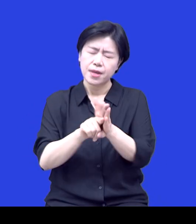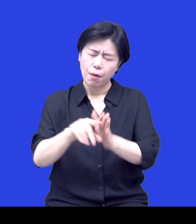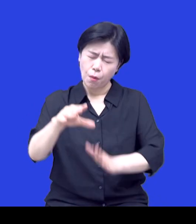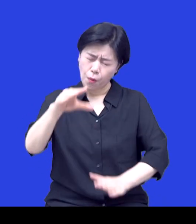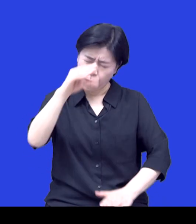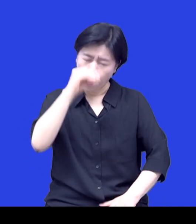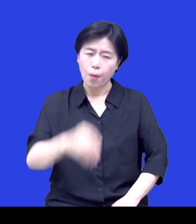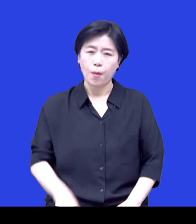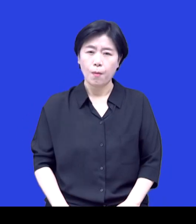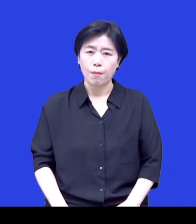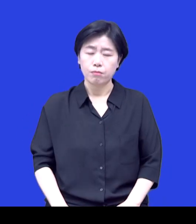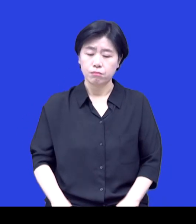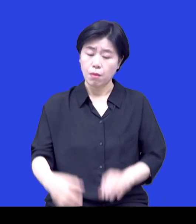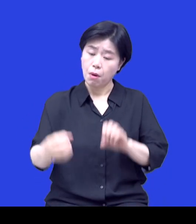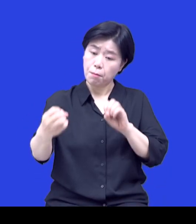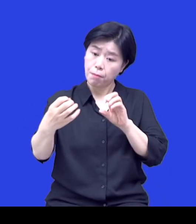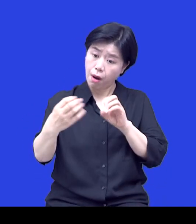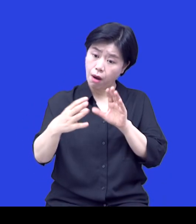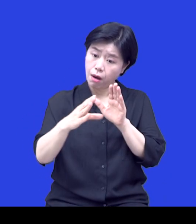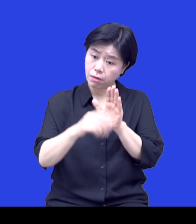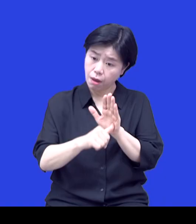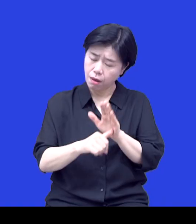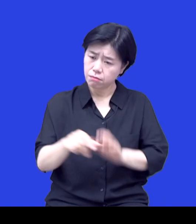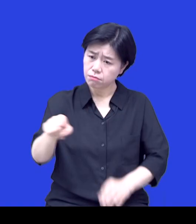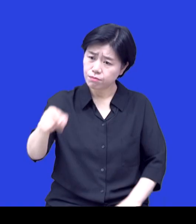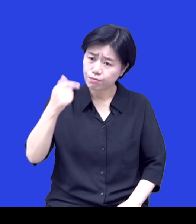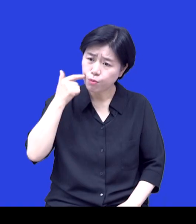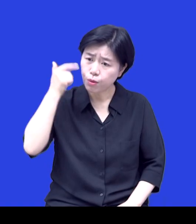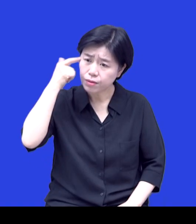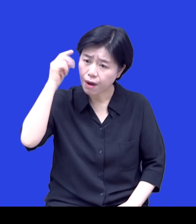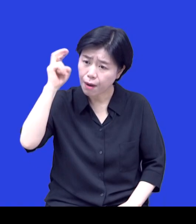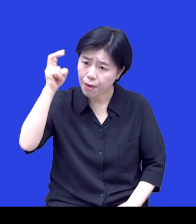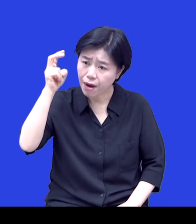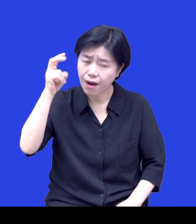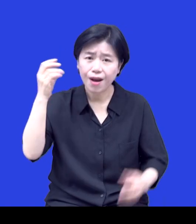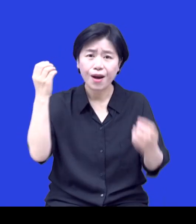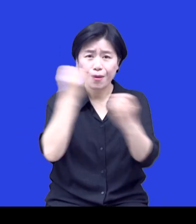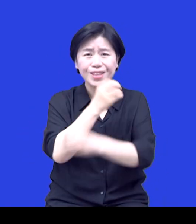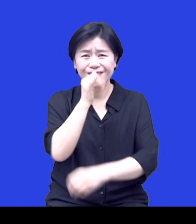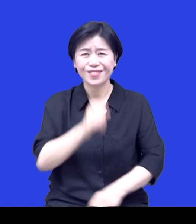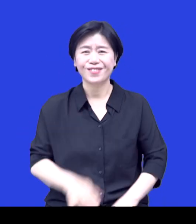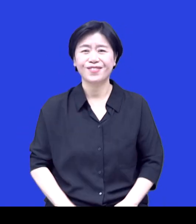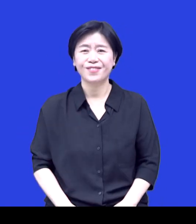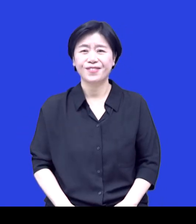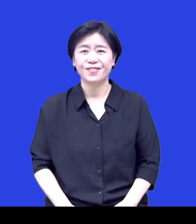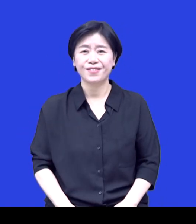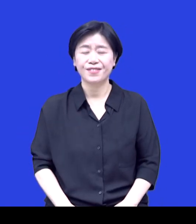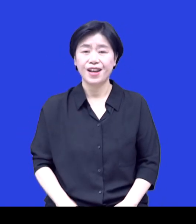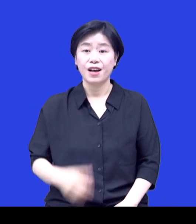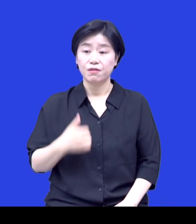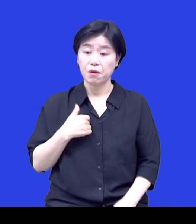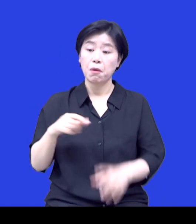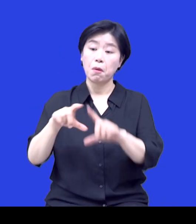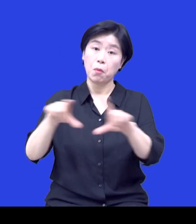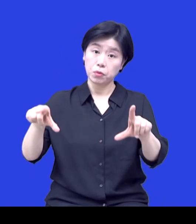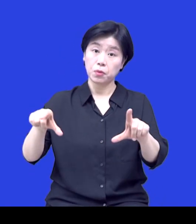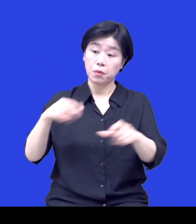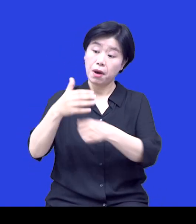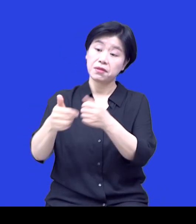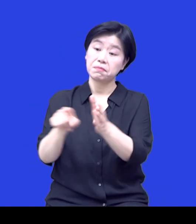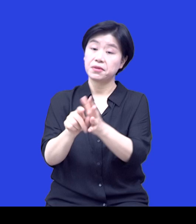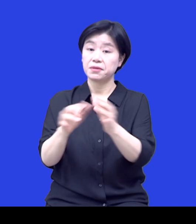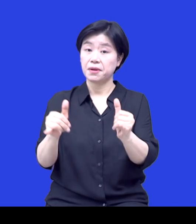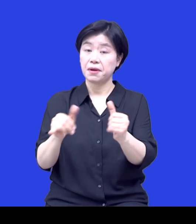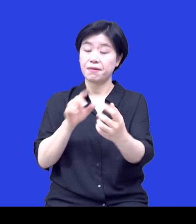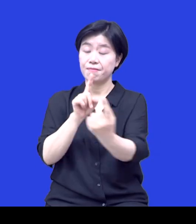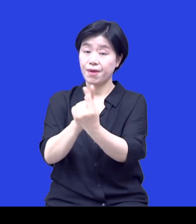얘랑 대화하다 보면 누가 목사님? 누가 목사인지 모르겠어. 아니 좀 목회자로서 평신도를 보면 얘가 좀 죄도 짓고